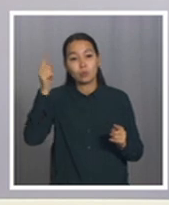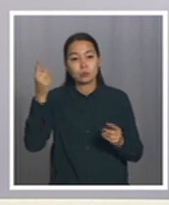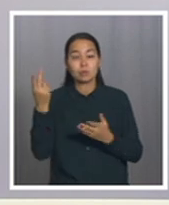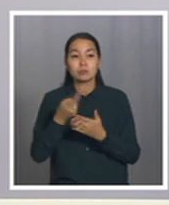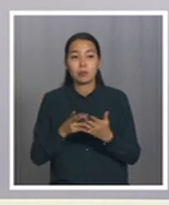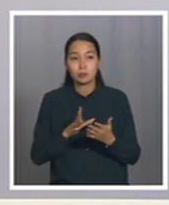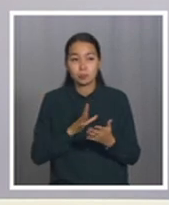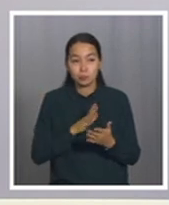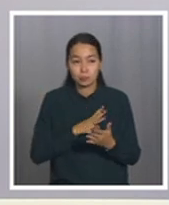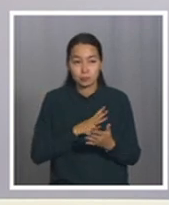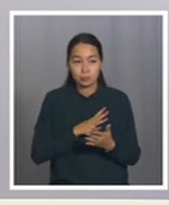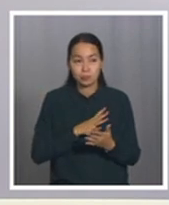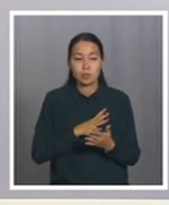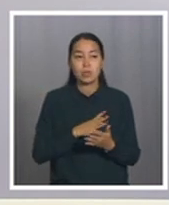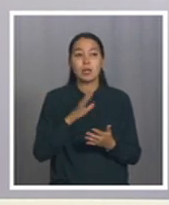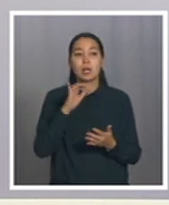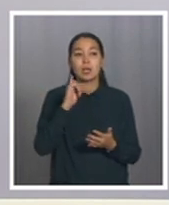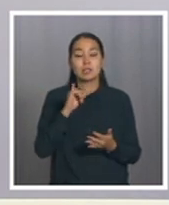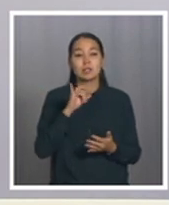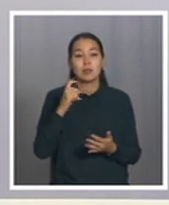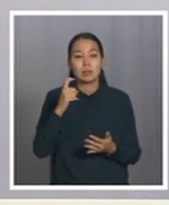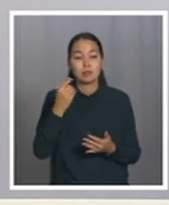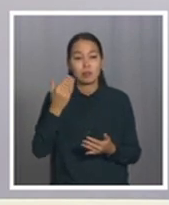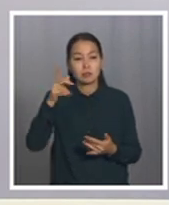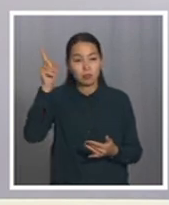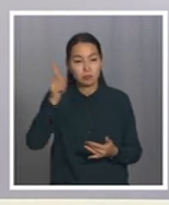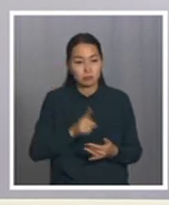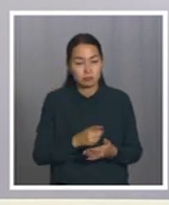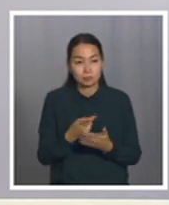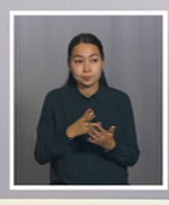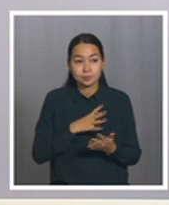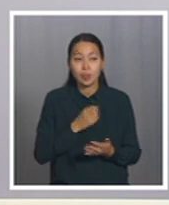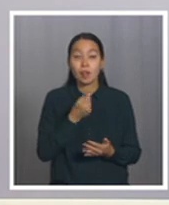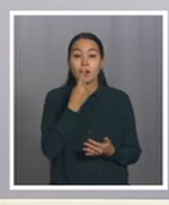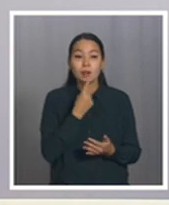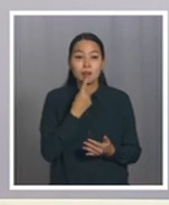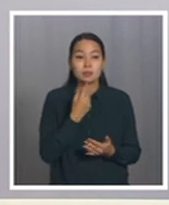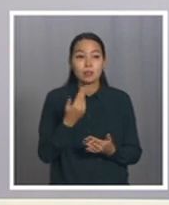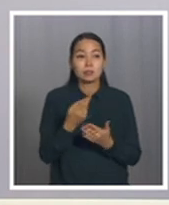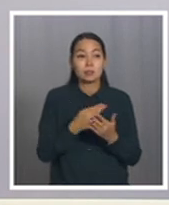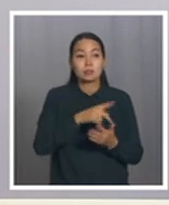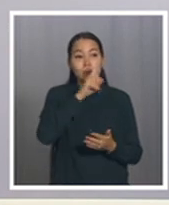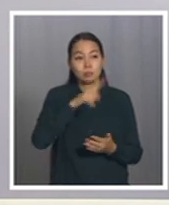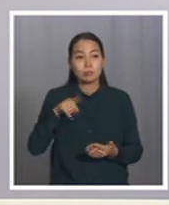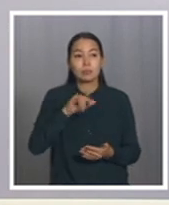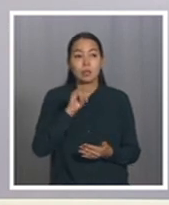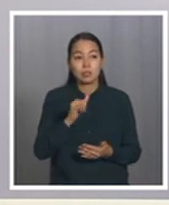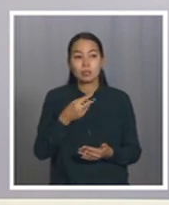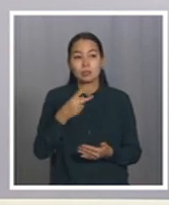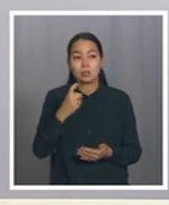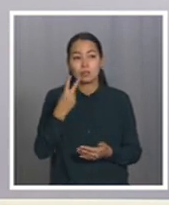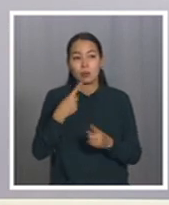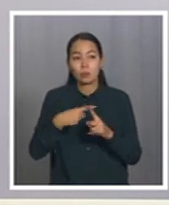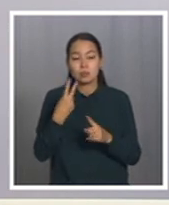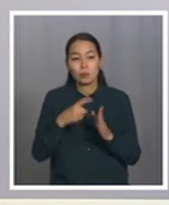болады x түзуін салдық. Енді қызыл түспен берілген график ол бізде y тең болады x квадрат қосылған 2 бөлінген 3 функциясының